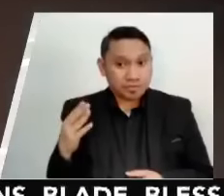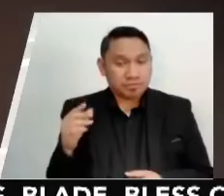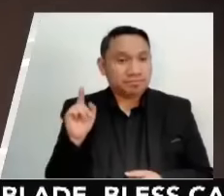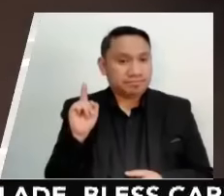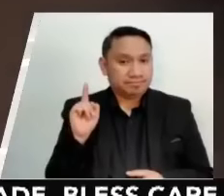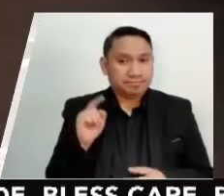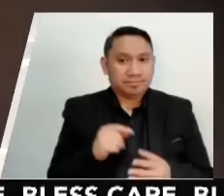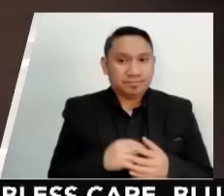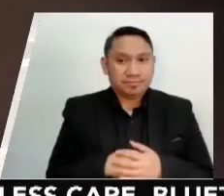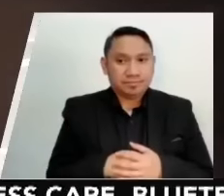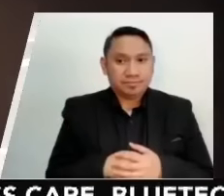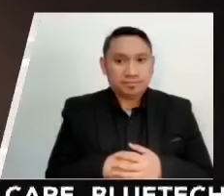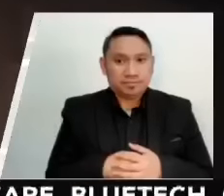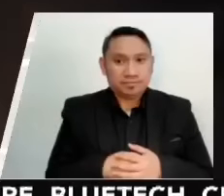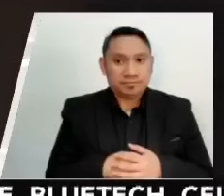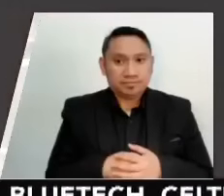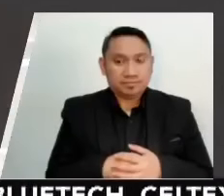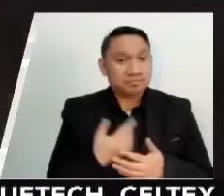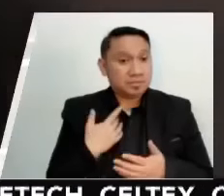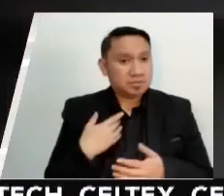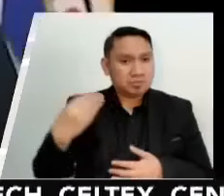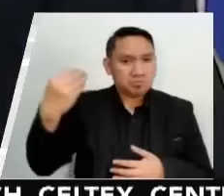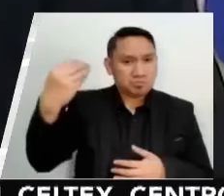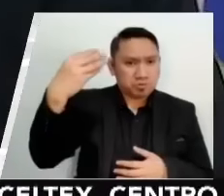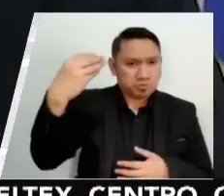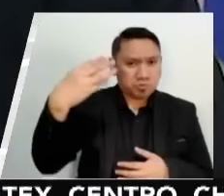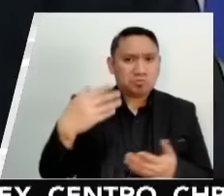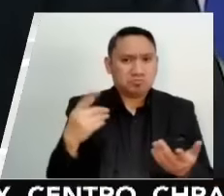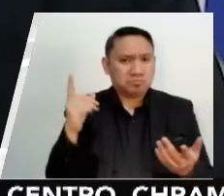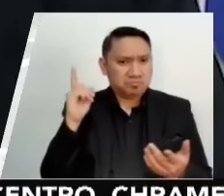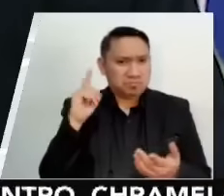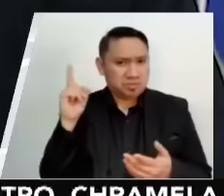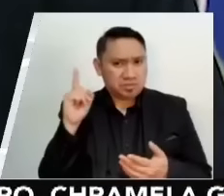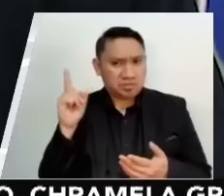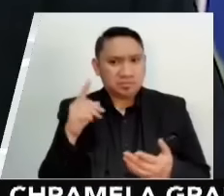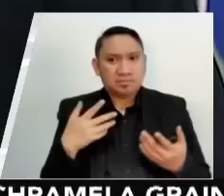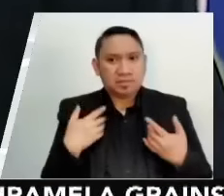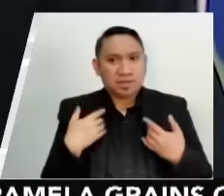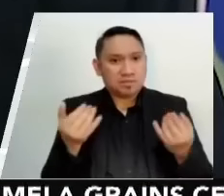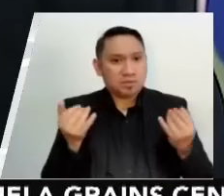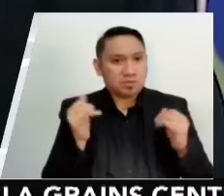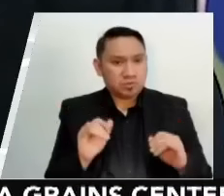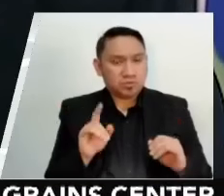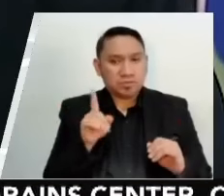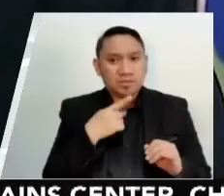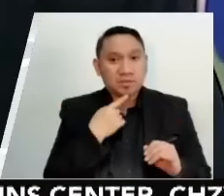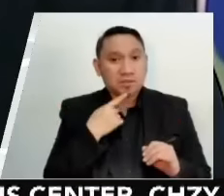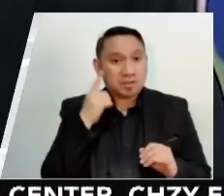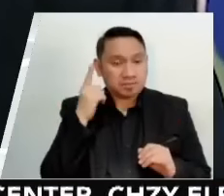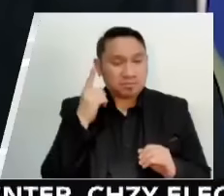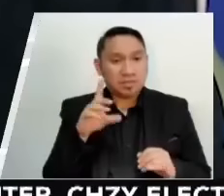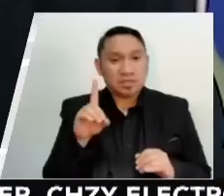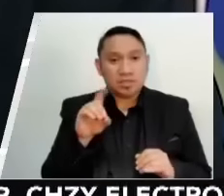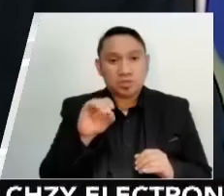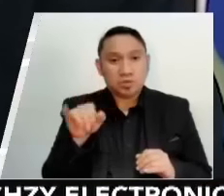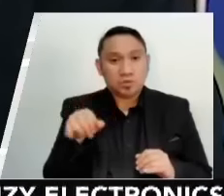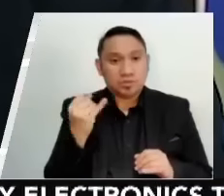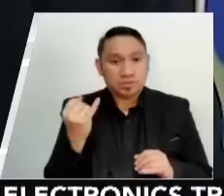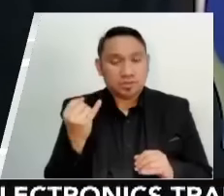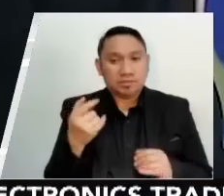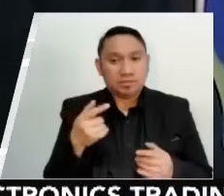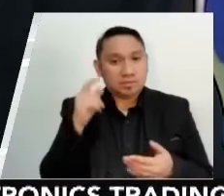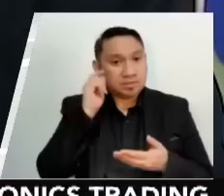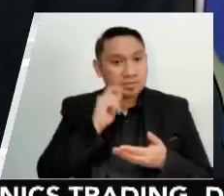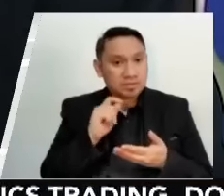at Bureau of Immigration na nagpa-selfie kay Alice Guo, i-issuehan ang show cause order ayon kay Justice Secretary Boying Remulla. At kapag naulit